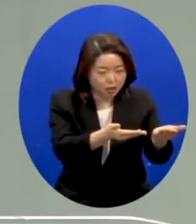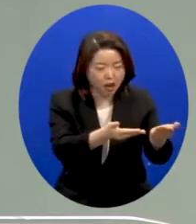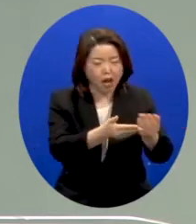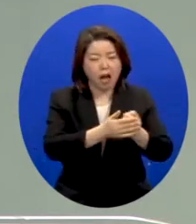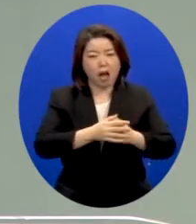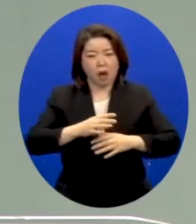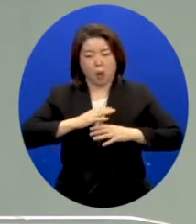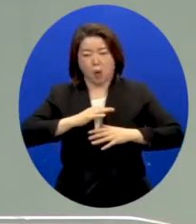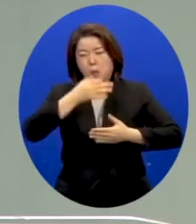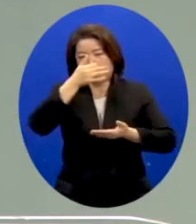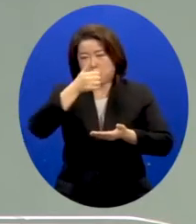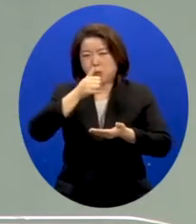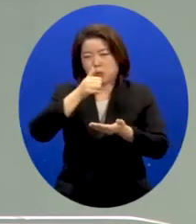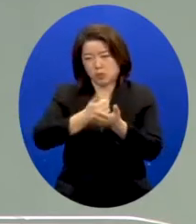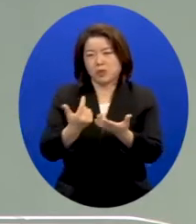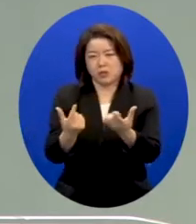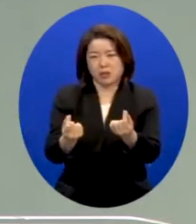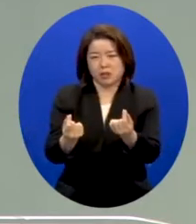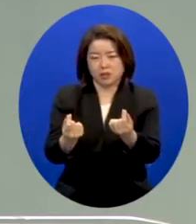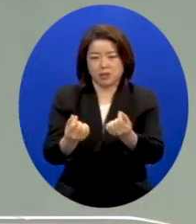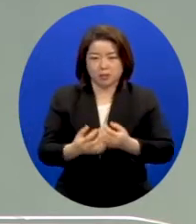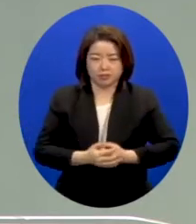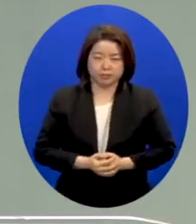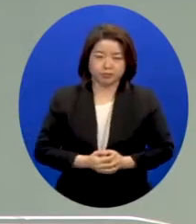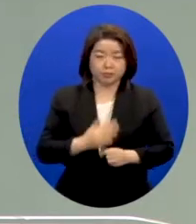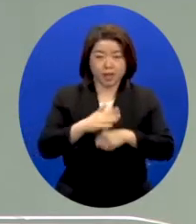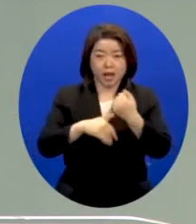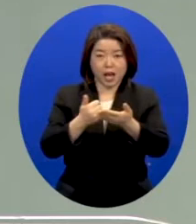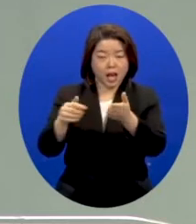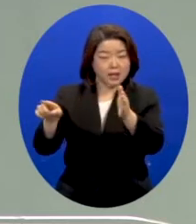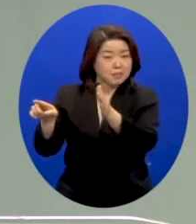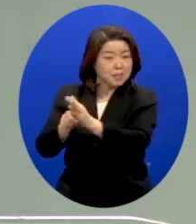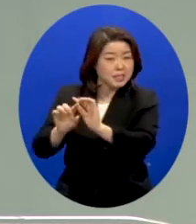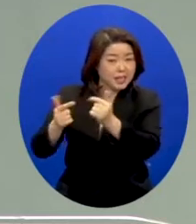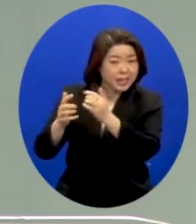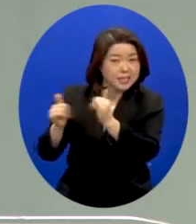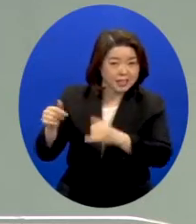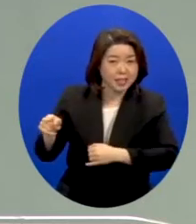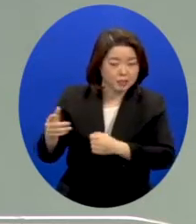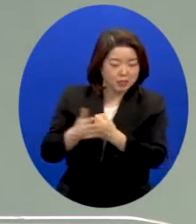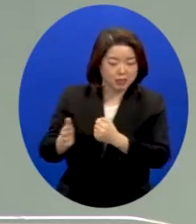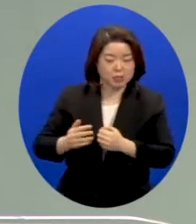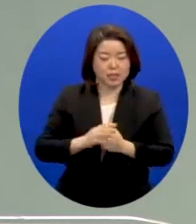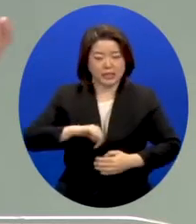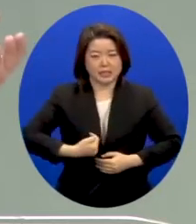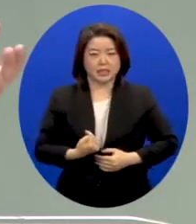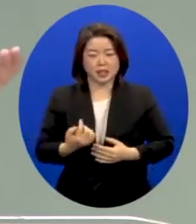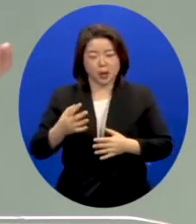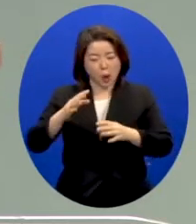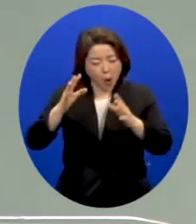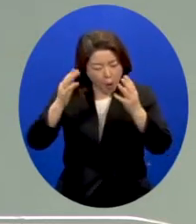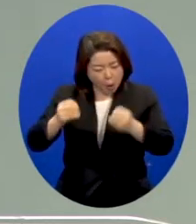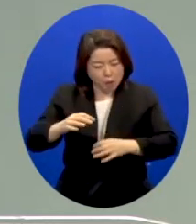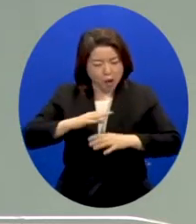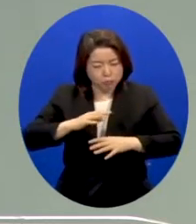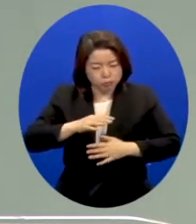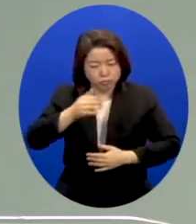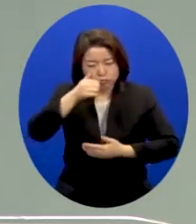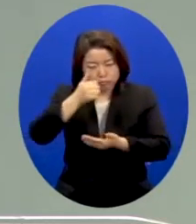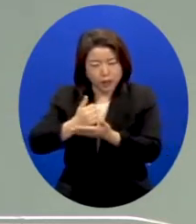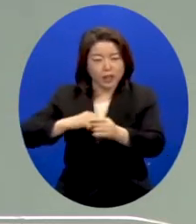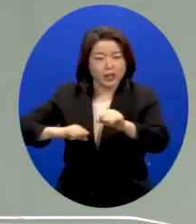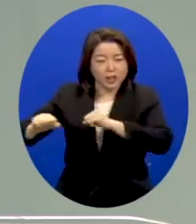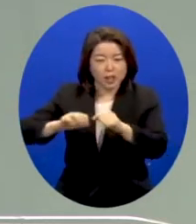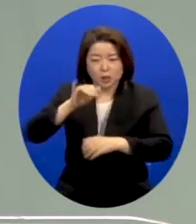해당된다는 것이 하나님을 믿지 않는 사람들이기 때문에 자기들이 얼마나 무서운 죄를 짓고 있는 지를